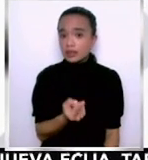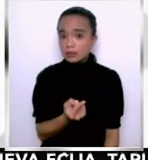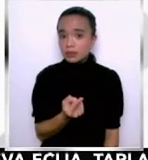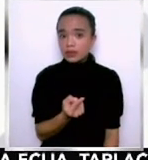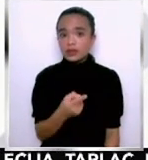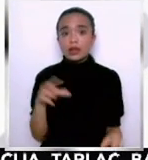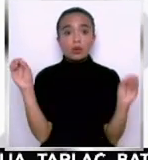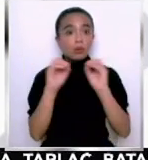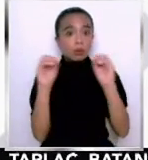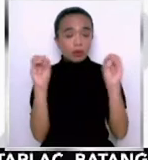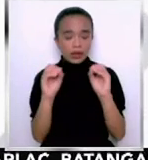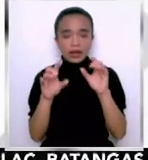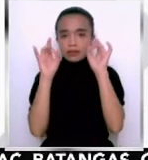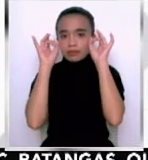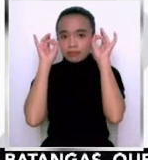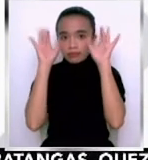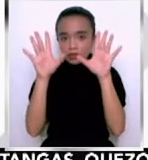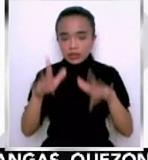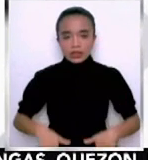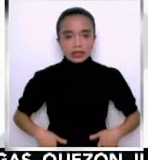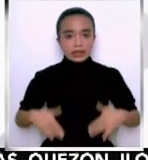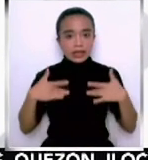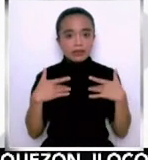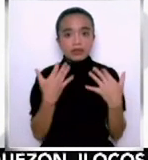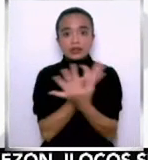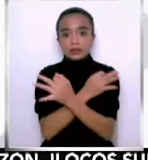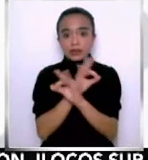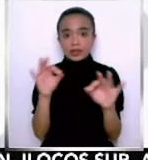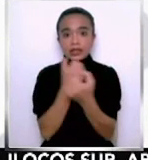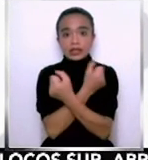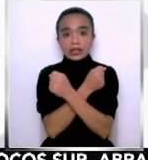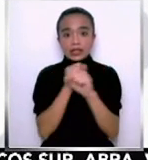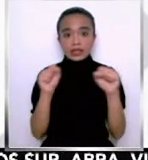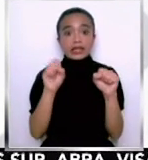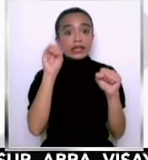buhay, kalayaan at seguridad kung ang isang